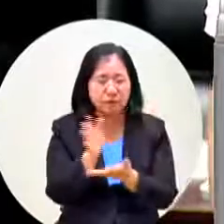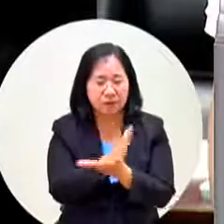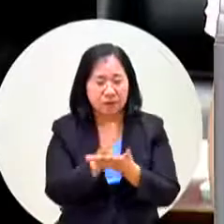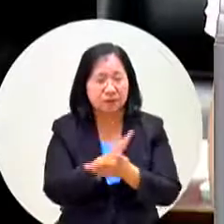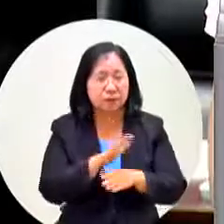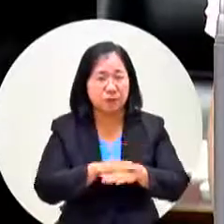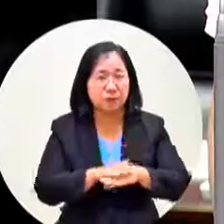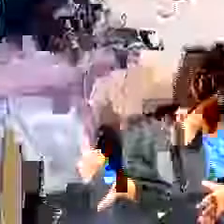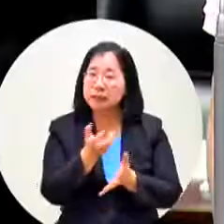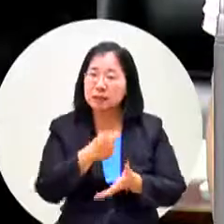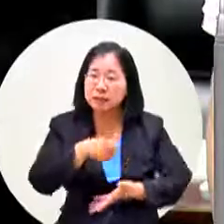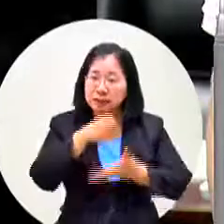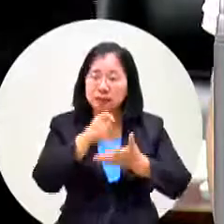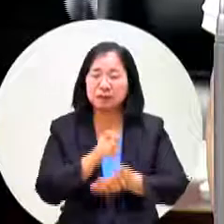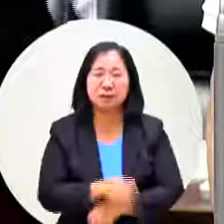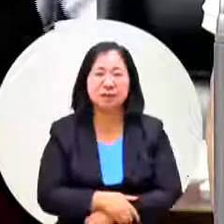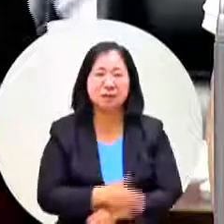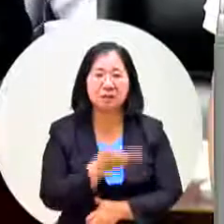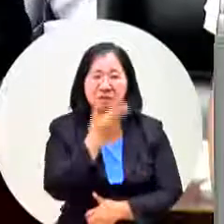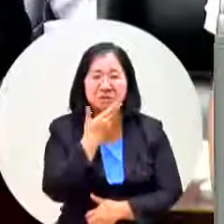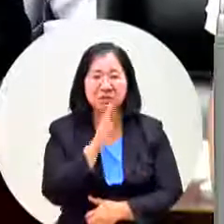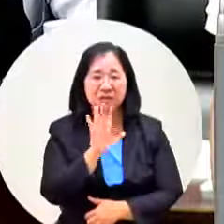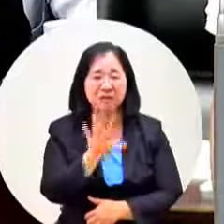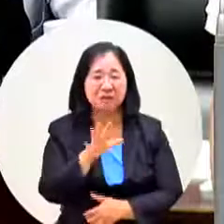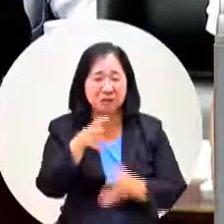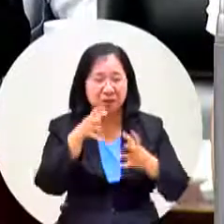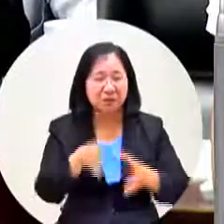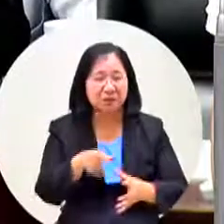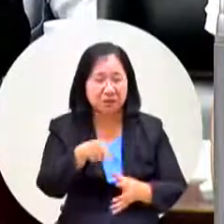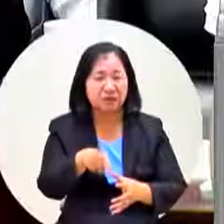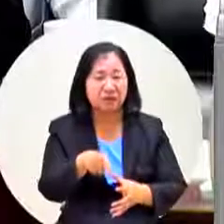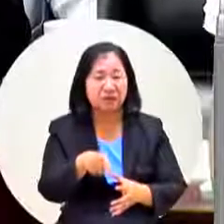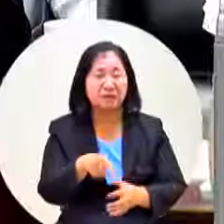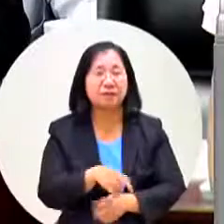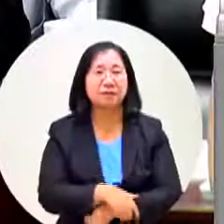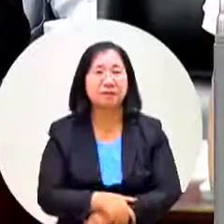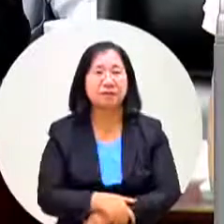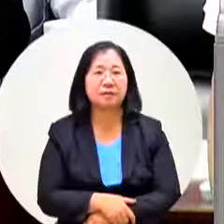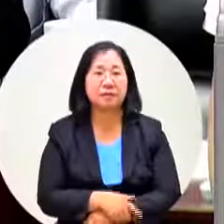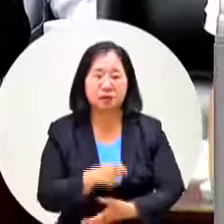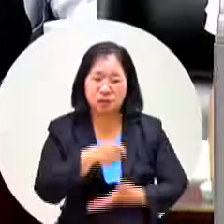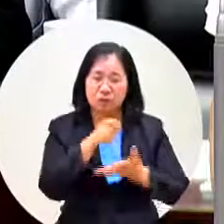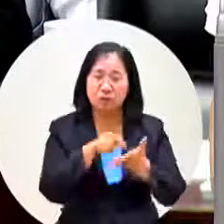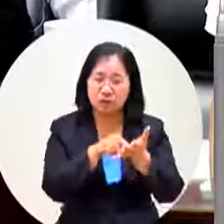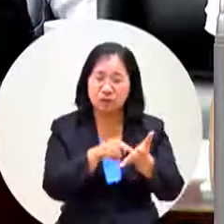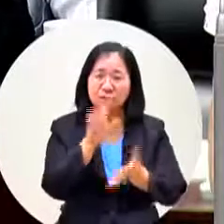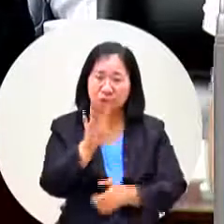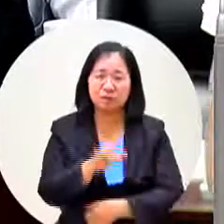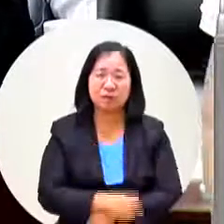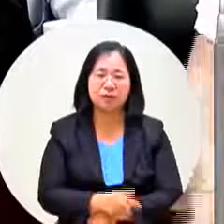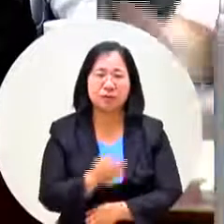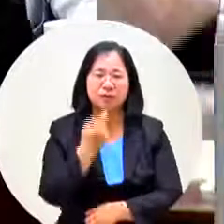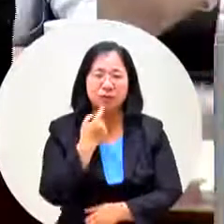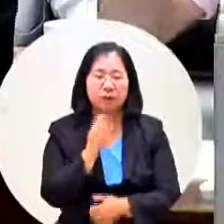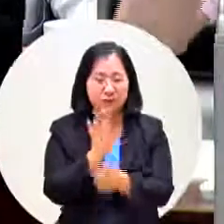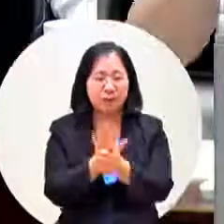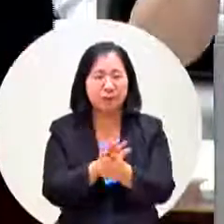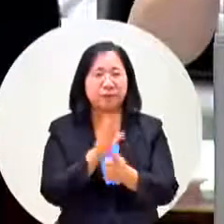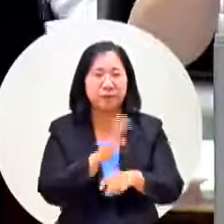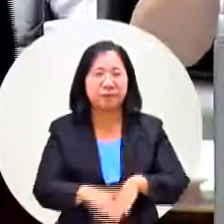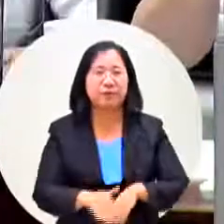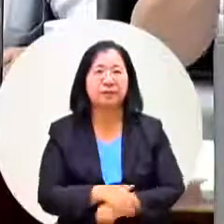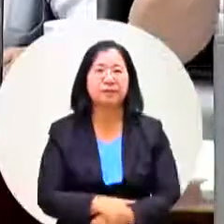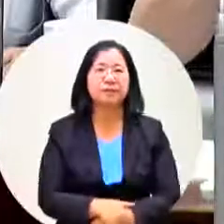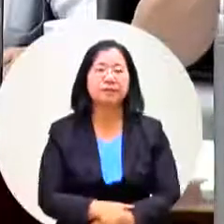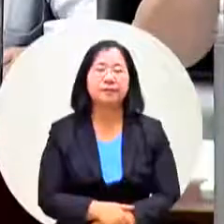重划这个部分，地政局未来应该就这个后续的一个财务的状况会来评估哈。那至于这个刚刚